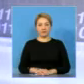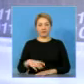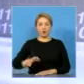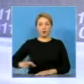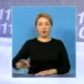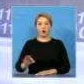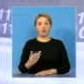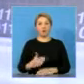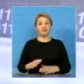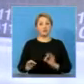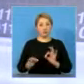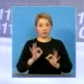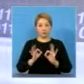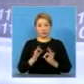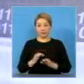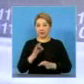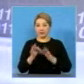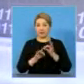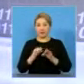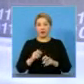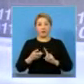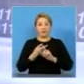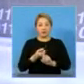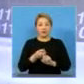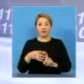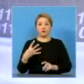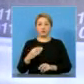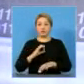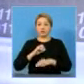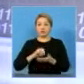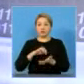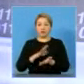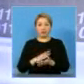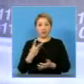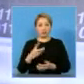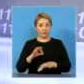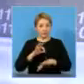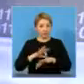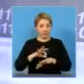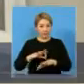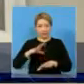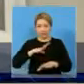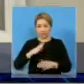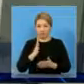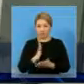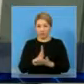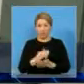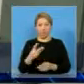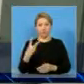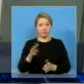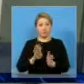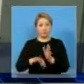Облыста эпидемиологиялық жағдай тұрақты. Бір тәулікте коронавирус жұқтырған 4 жағдай тіркелді. Екеуінің клиникалық симптомдары бар, екеуі